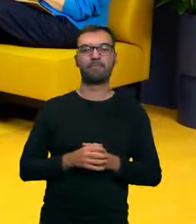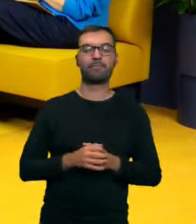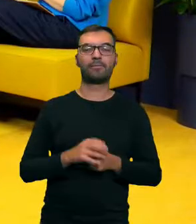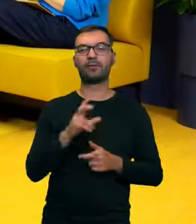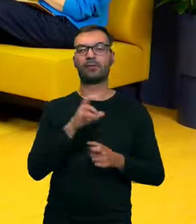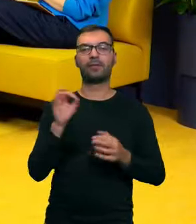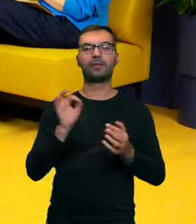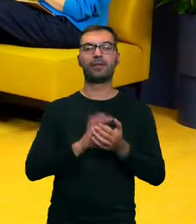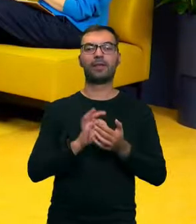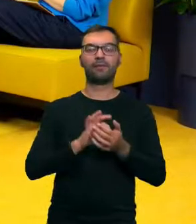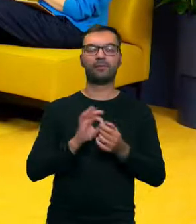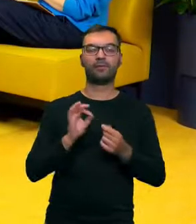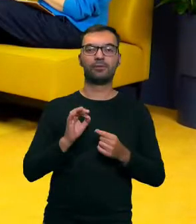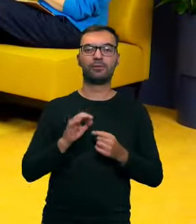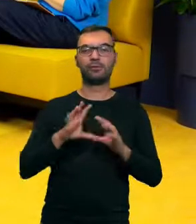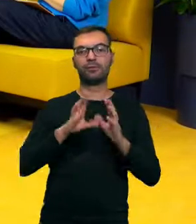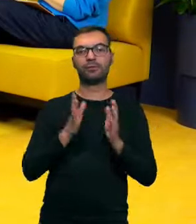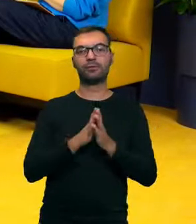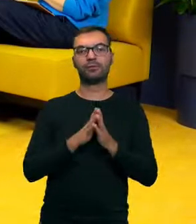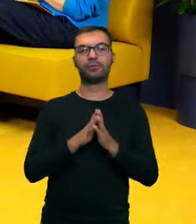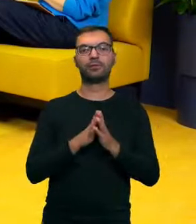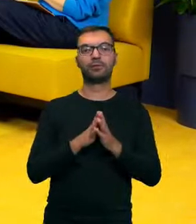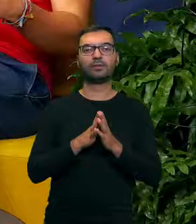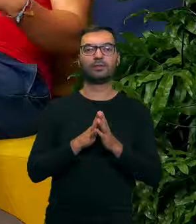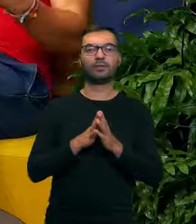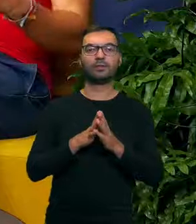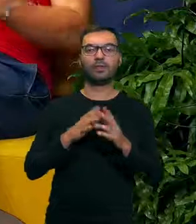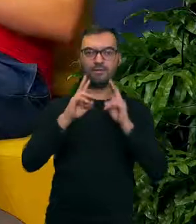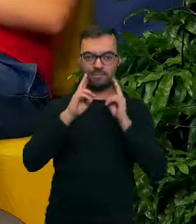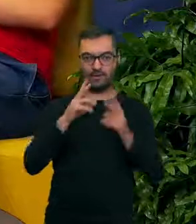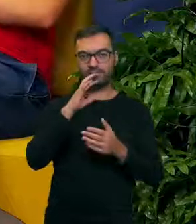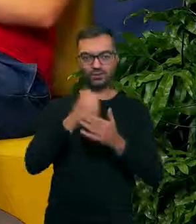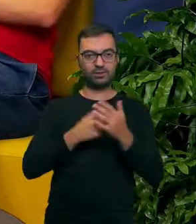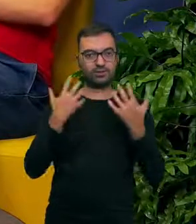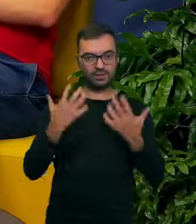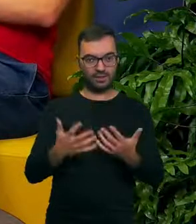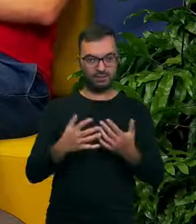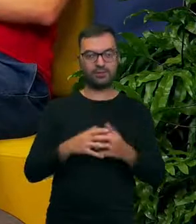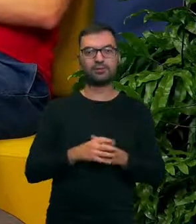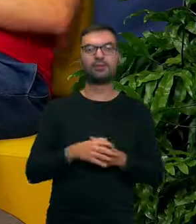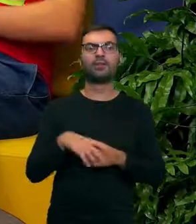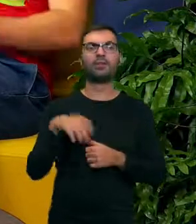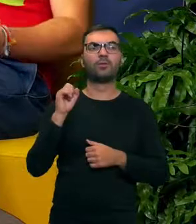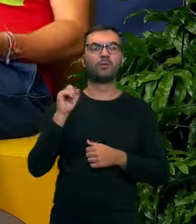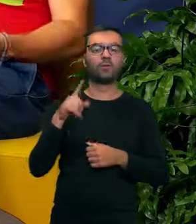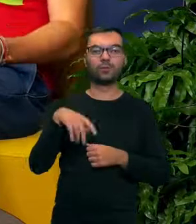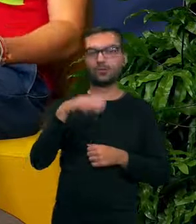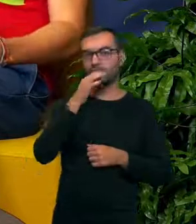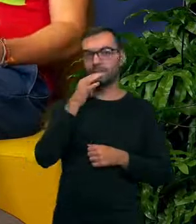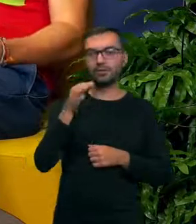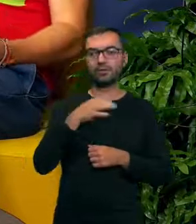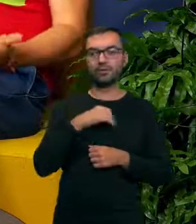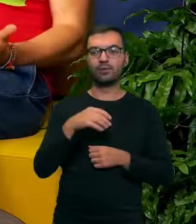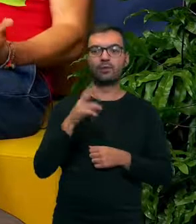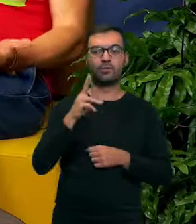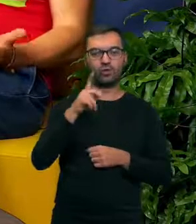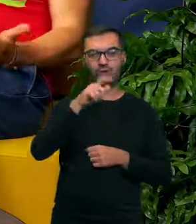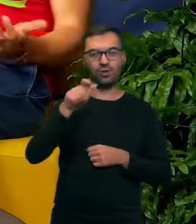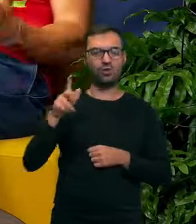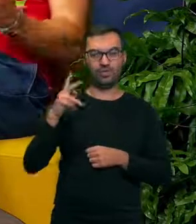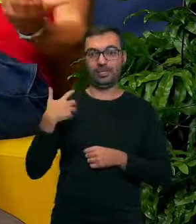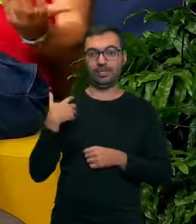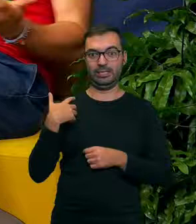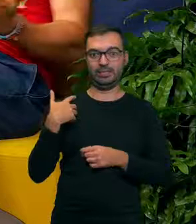pewno wszystkie te fakty jakby chcemy wykorzystać jeden do jeden? Pojawiło się też pytanie, kto z osób